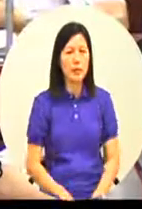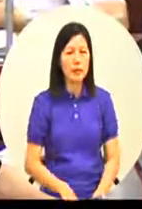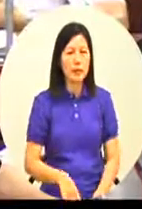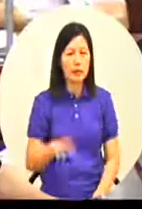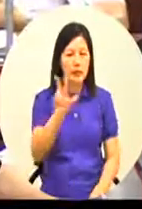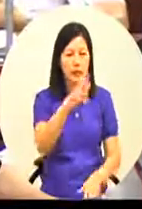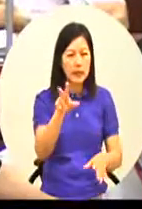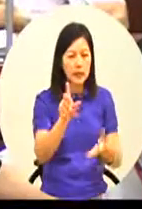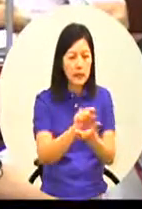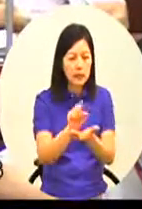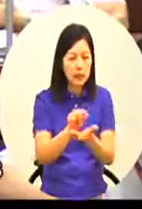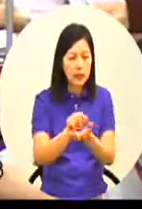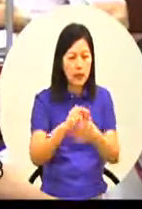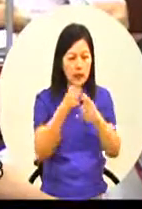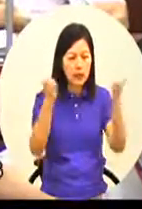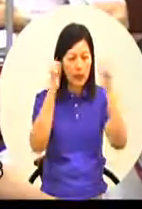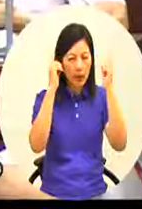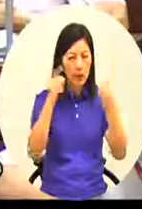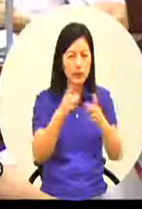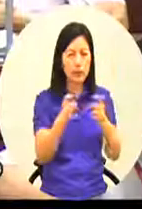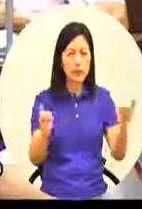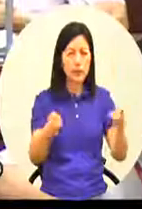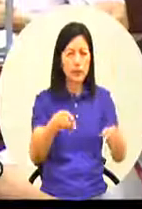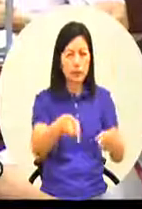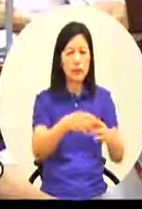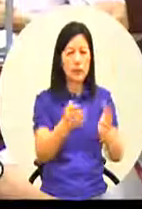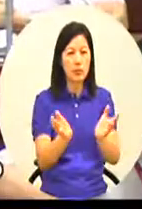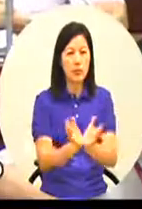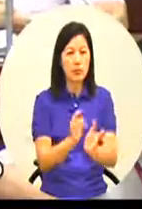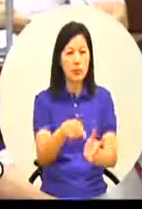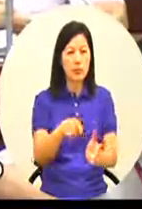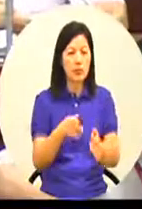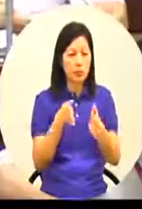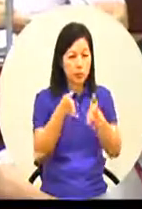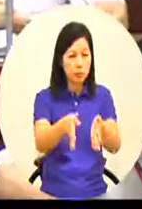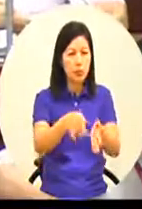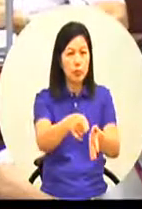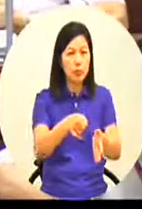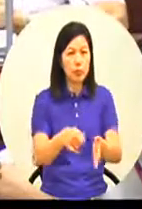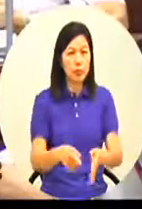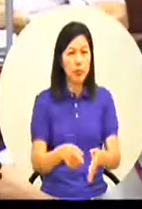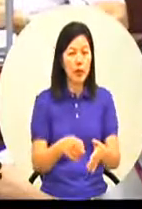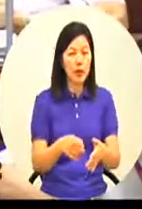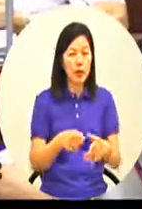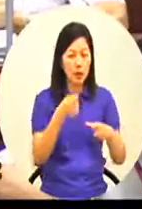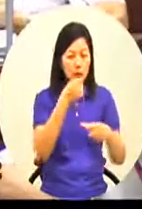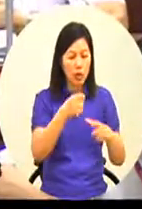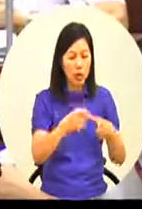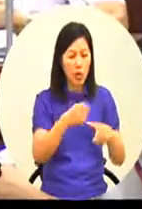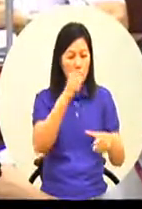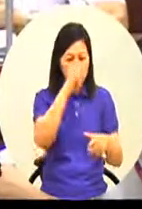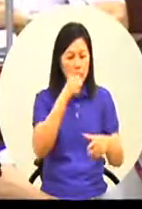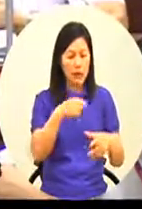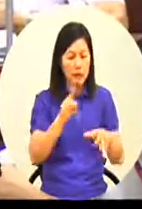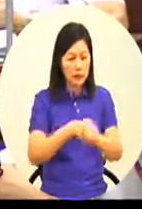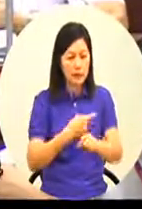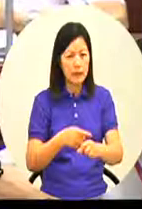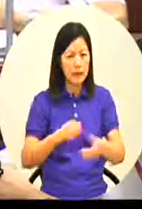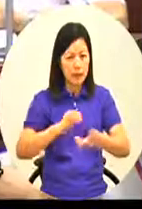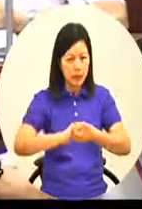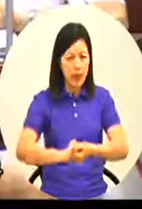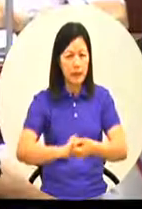大学城的部分，因为它主要就是公益性必要性的一个评估报告嘛，那送上去以后，内政部